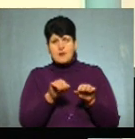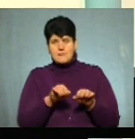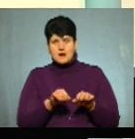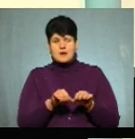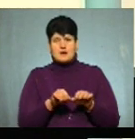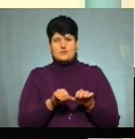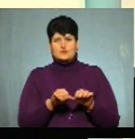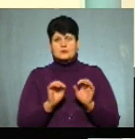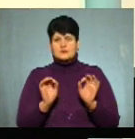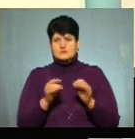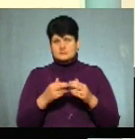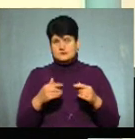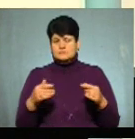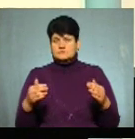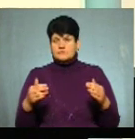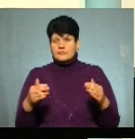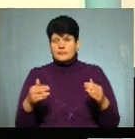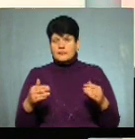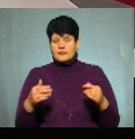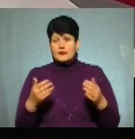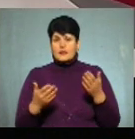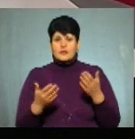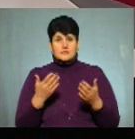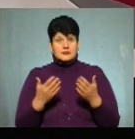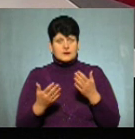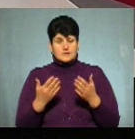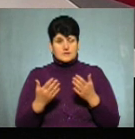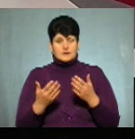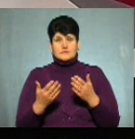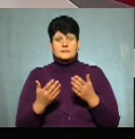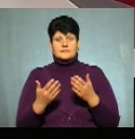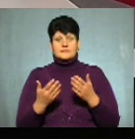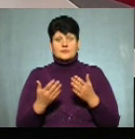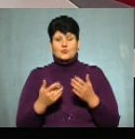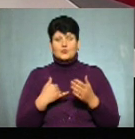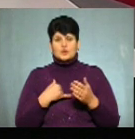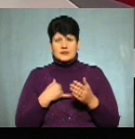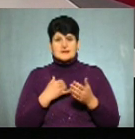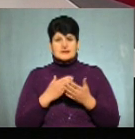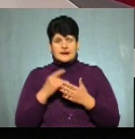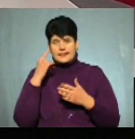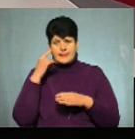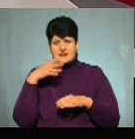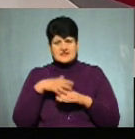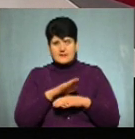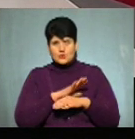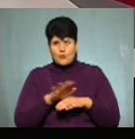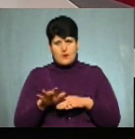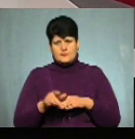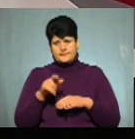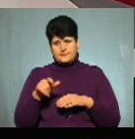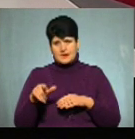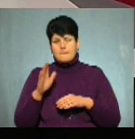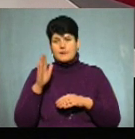утримання. Проте, якщо в нас такі є неактивні, несвідомі мешканці, в